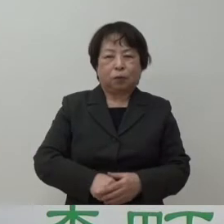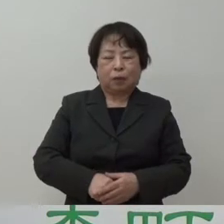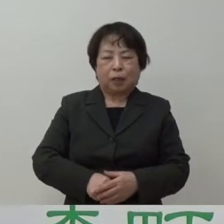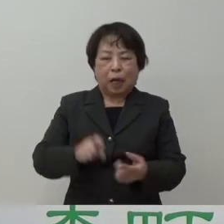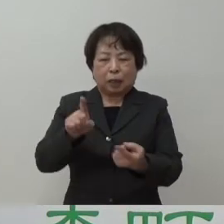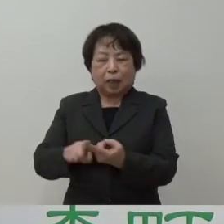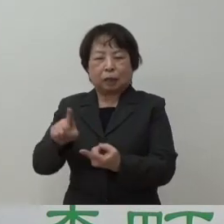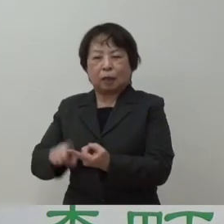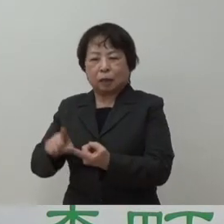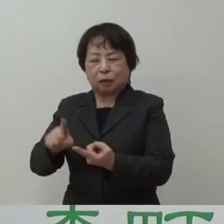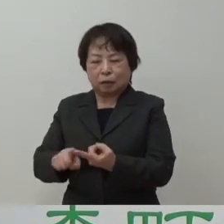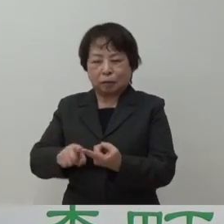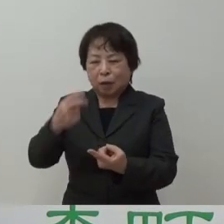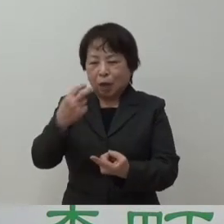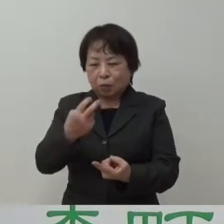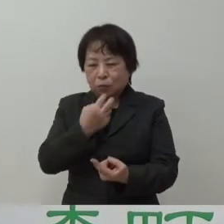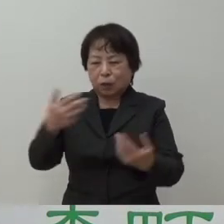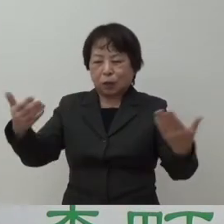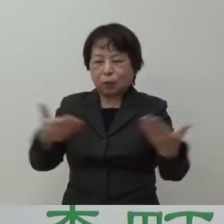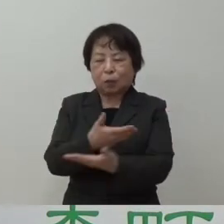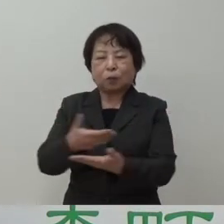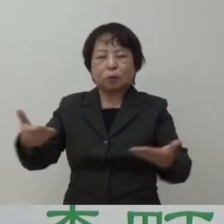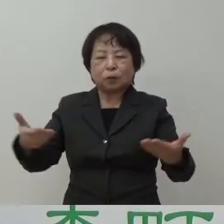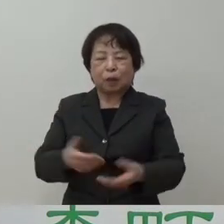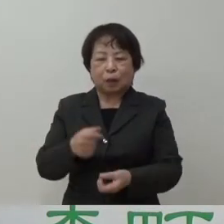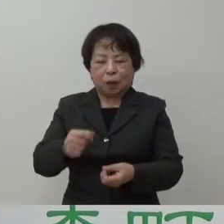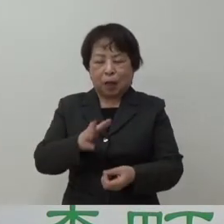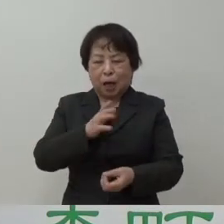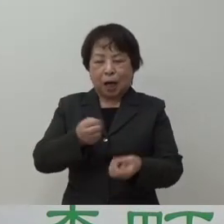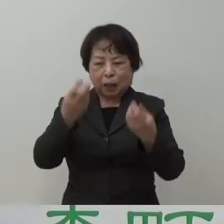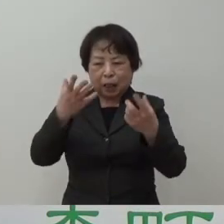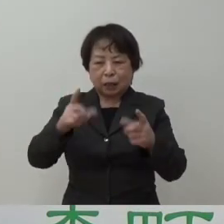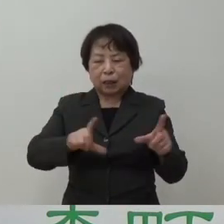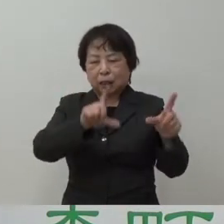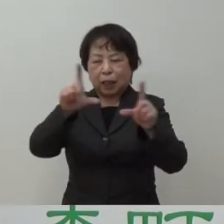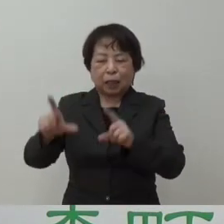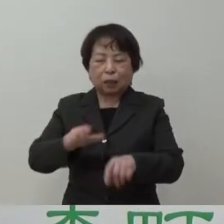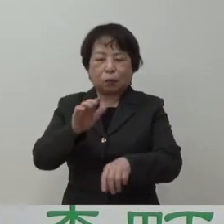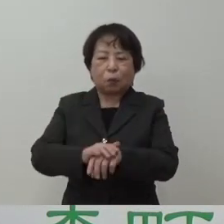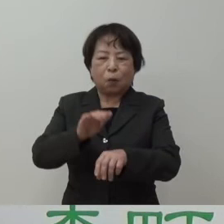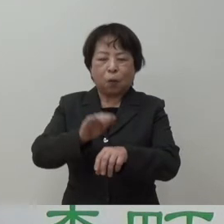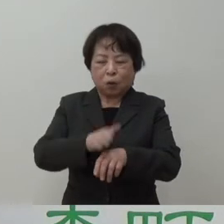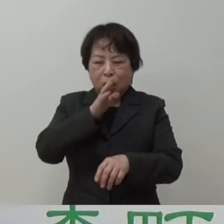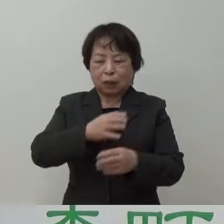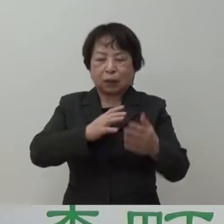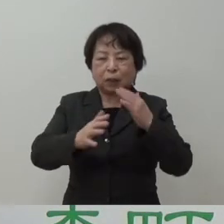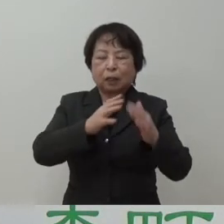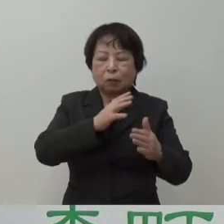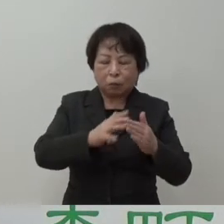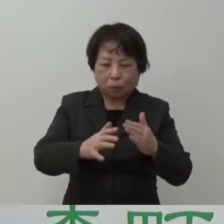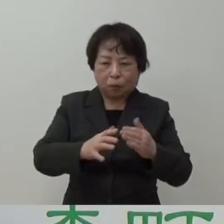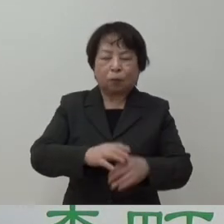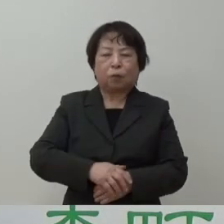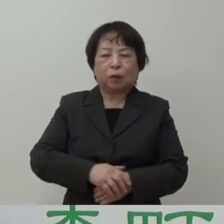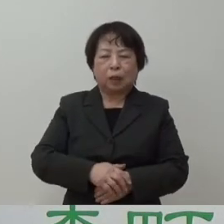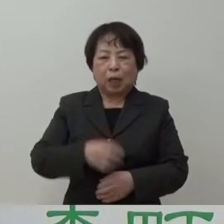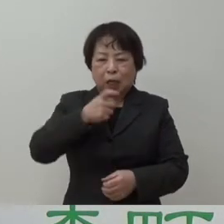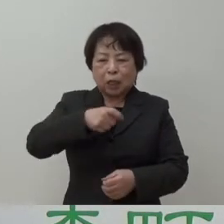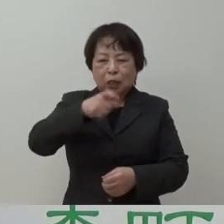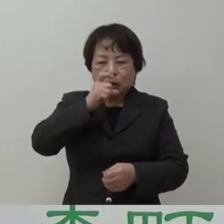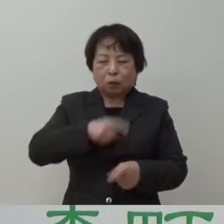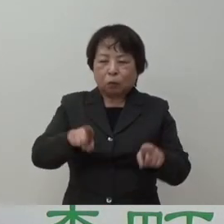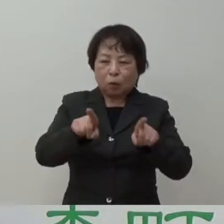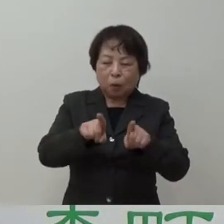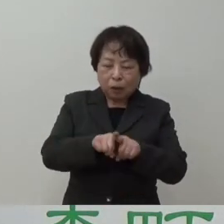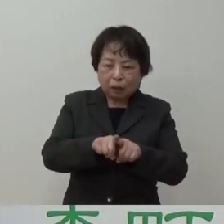な換気の実施など、新しい生活様式の実践と飲酒を伴う懇